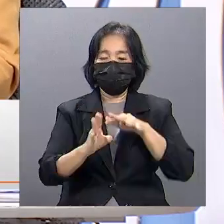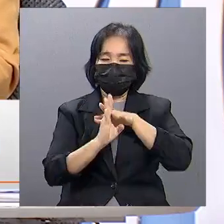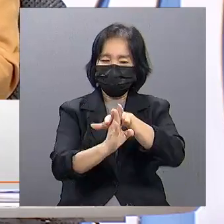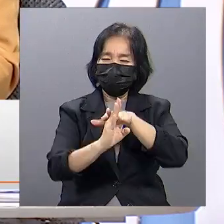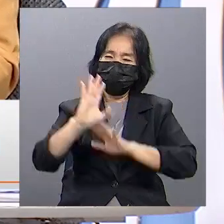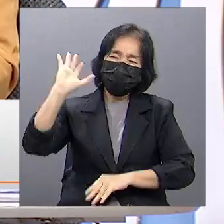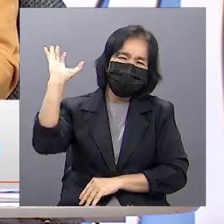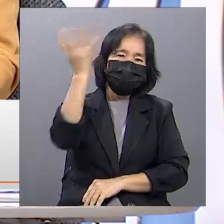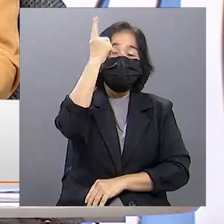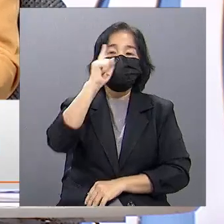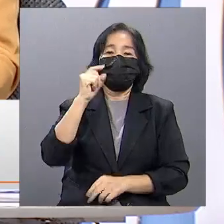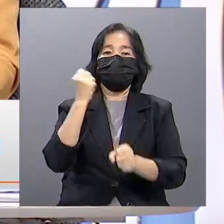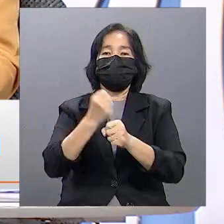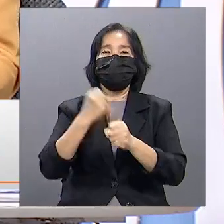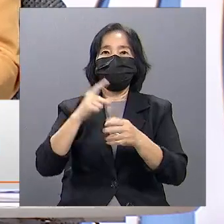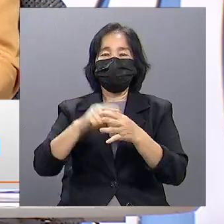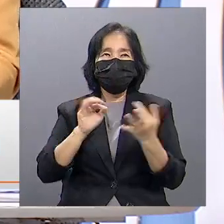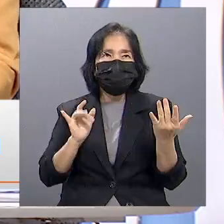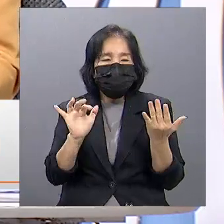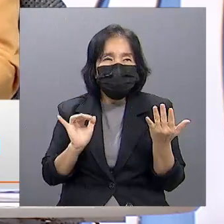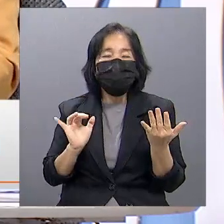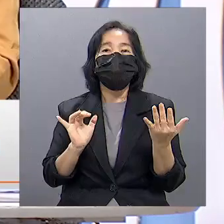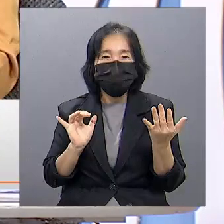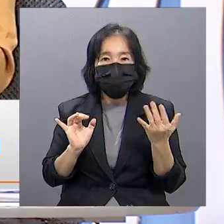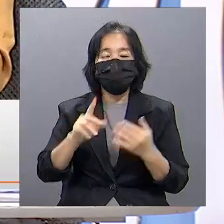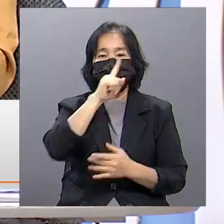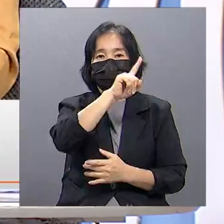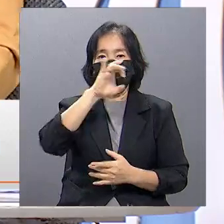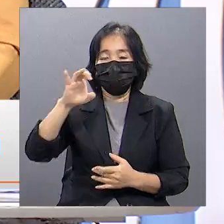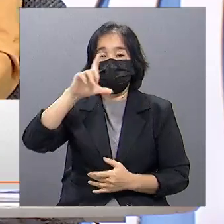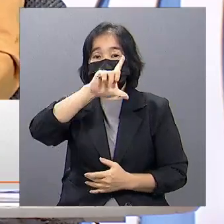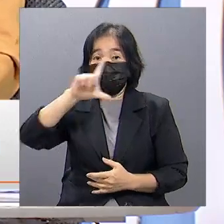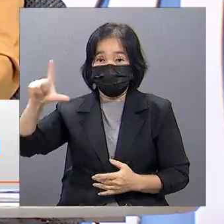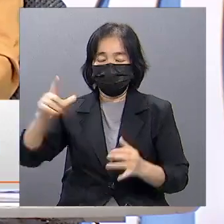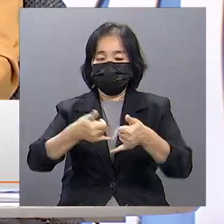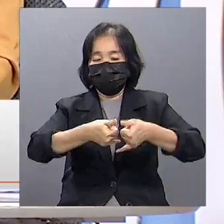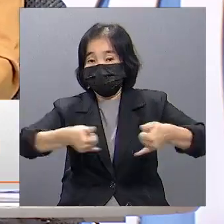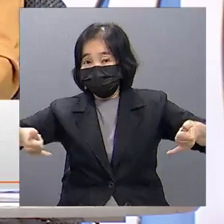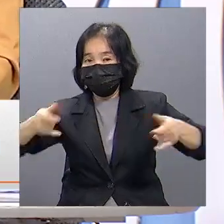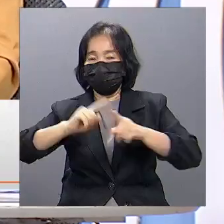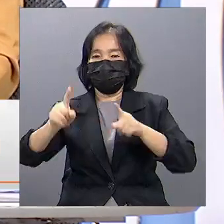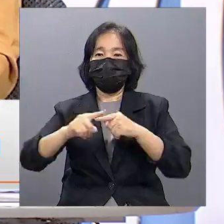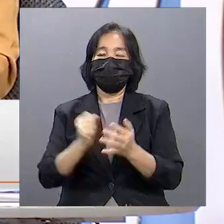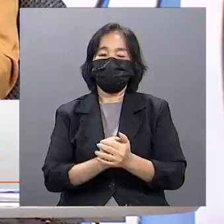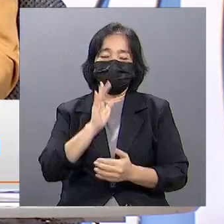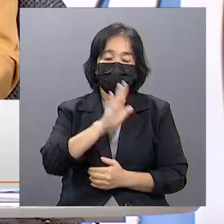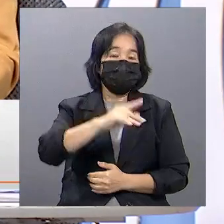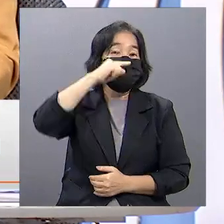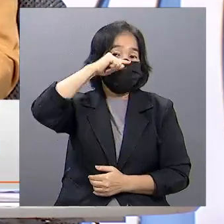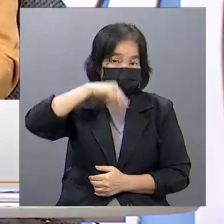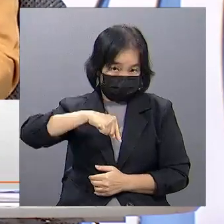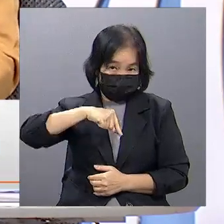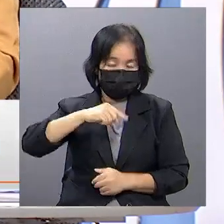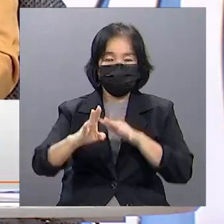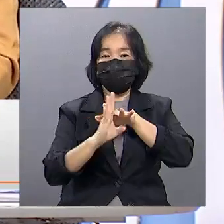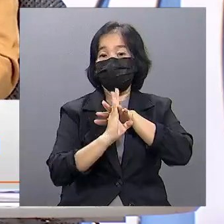งนะคะคิดแล้วกว่าประมาณ100ล้านตัวต่อปีด้วยกันและสำหรับในประเทศไทยเองฉลามนะคะไม่ใช่สัตว์น้ำเป้าหมาย